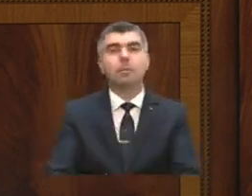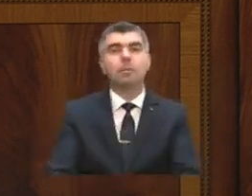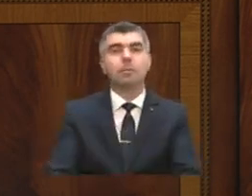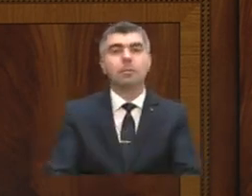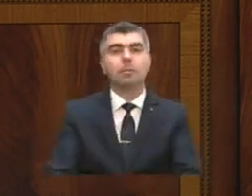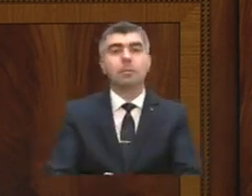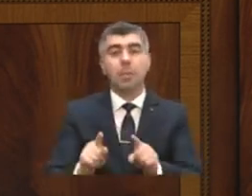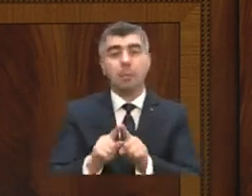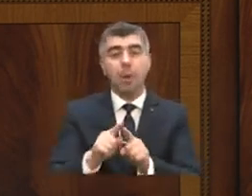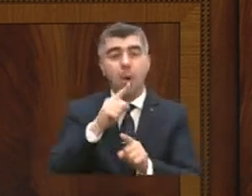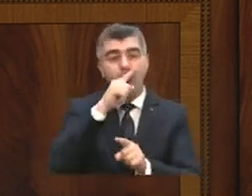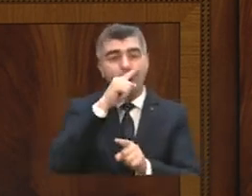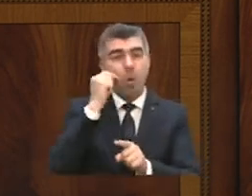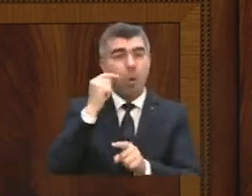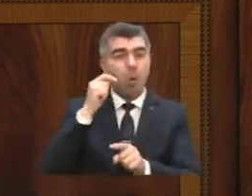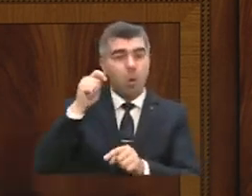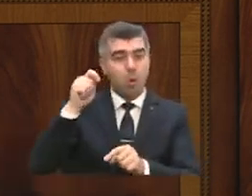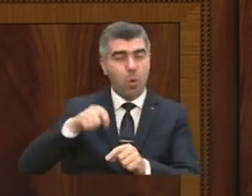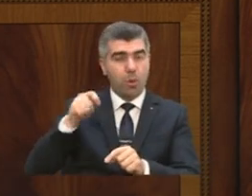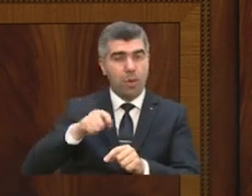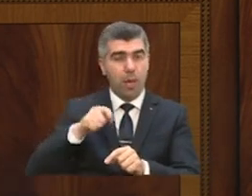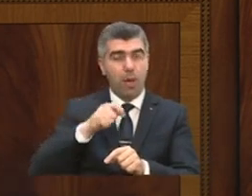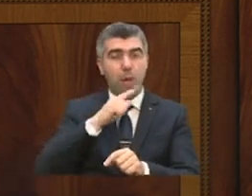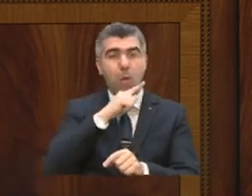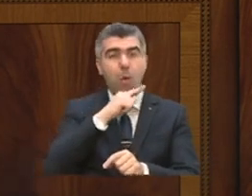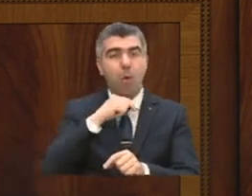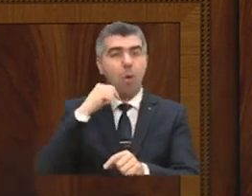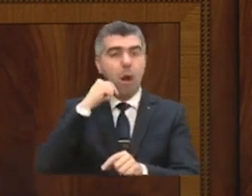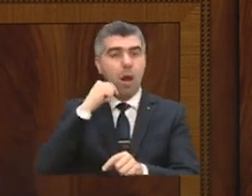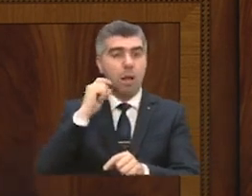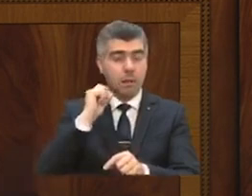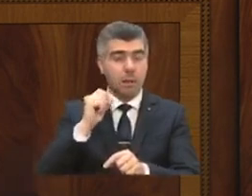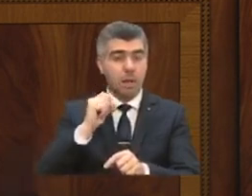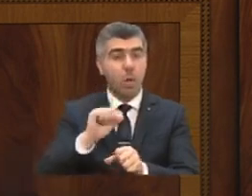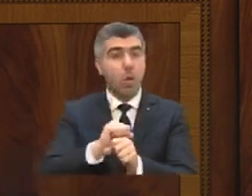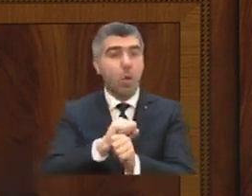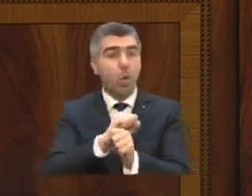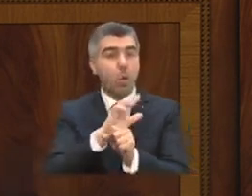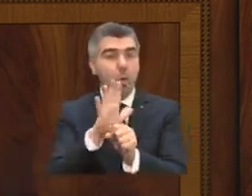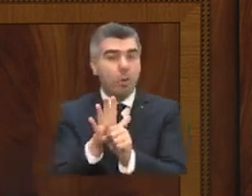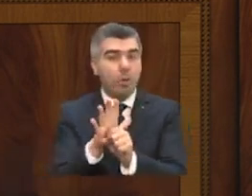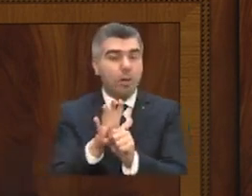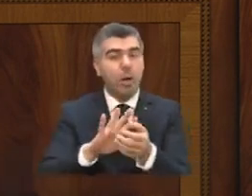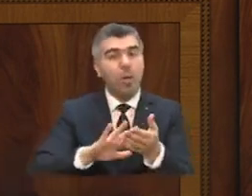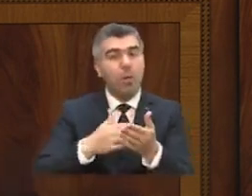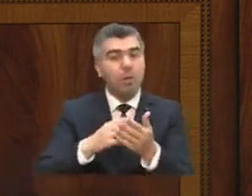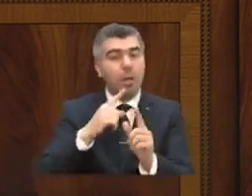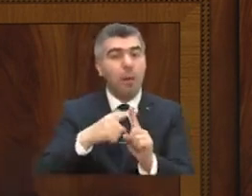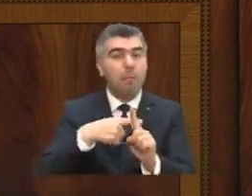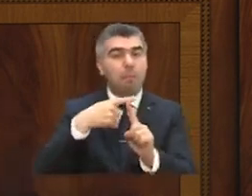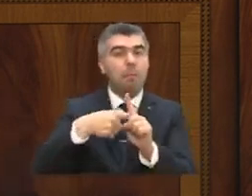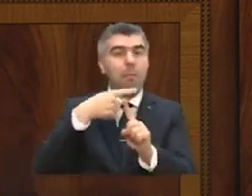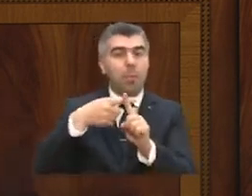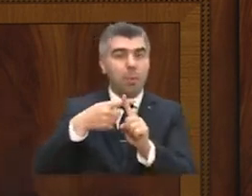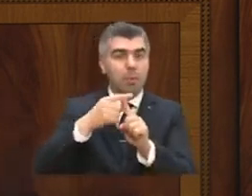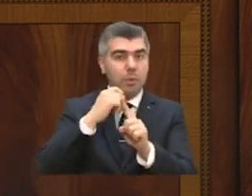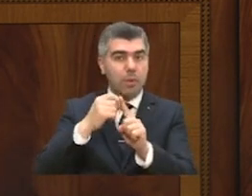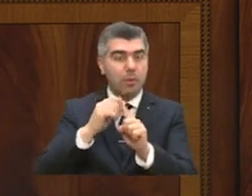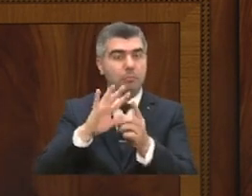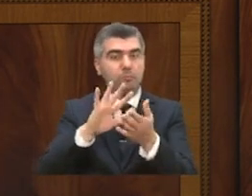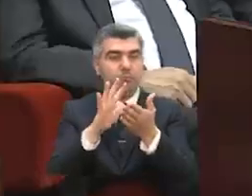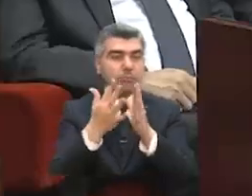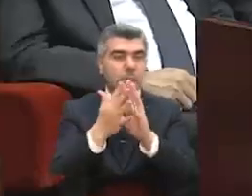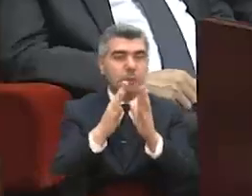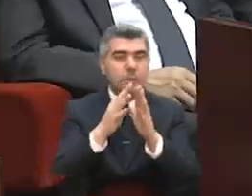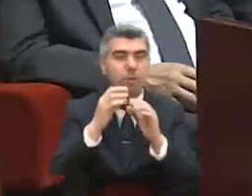الأزمة الروسية الأوكرانية ومخلفات فيروس كورونا بالإضافة إلى تداعيات التقلبات